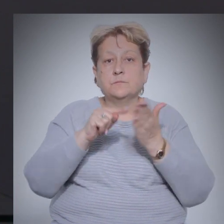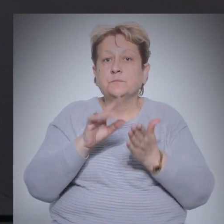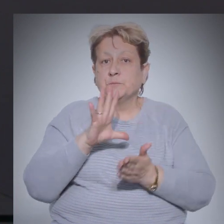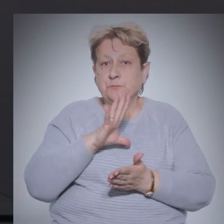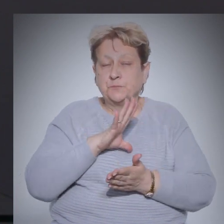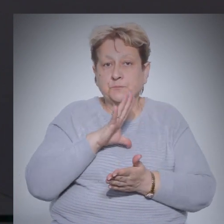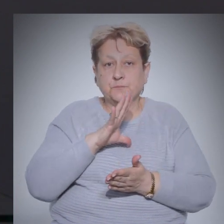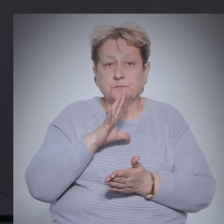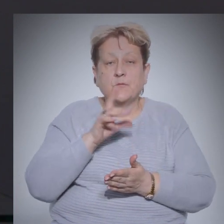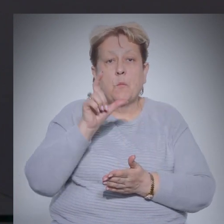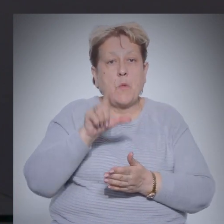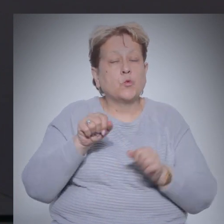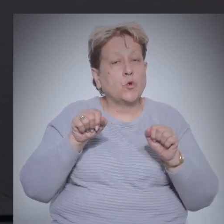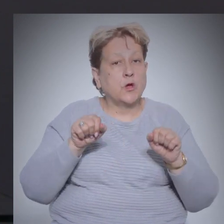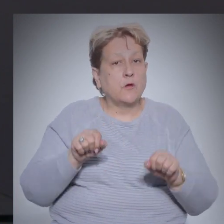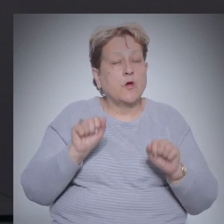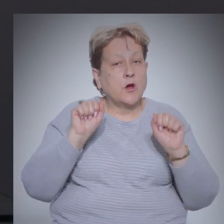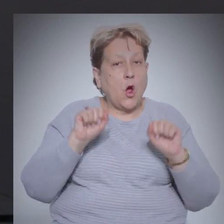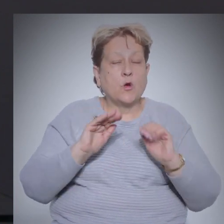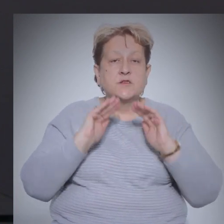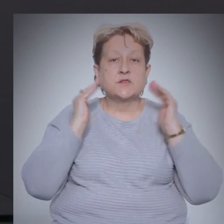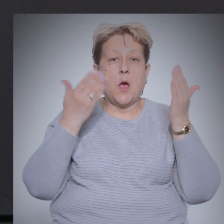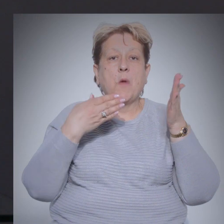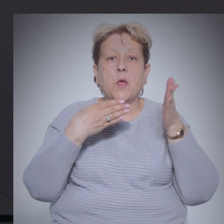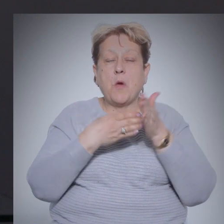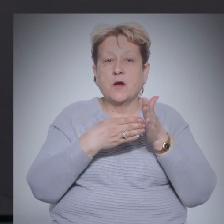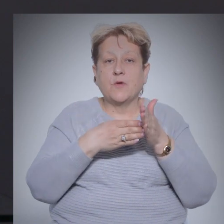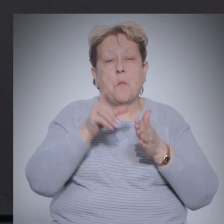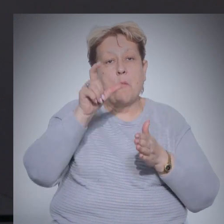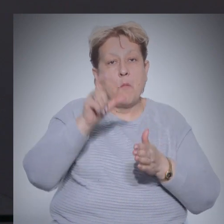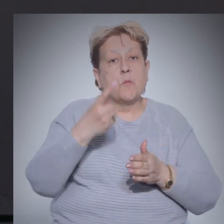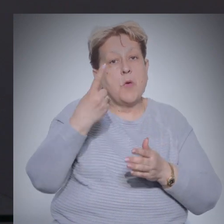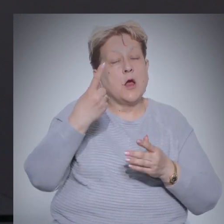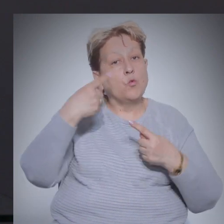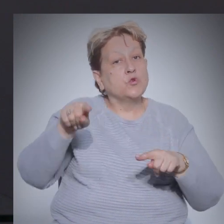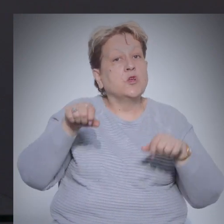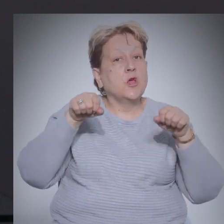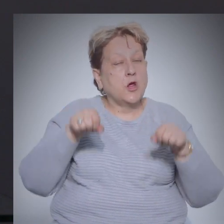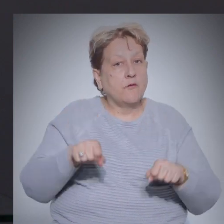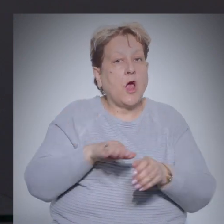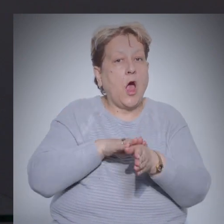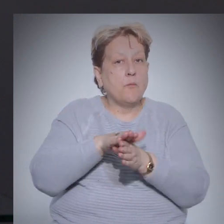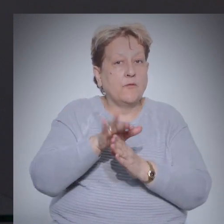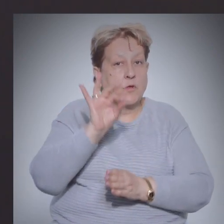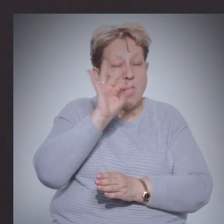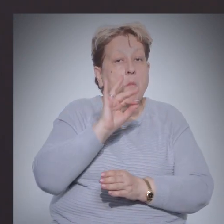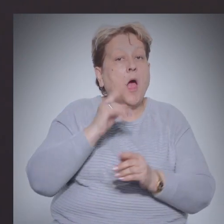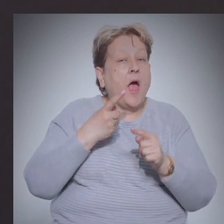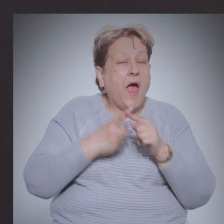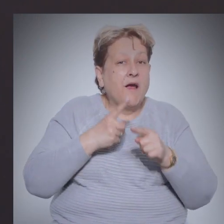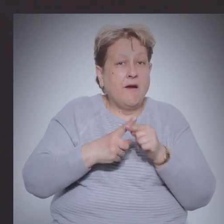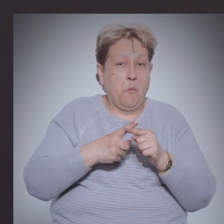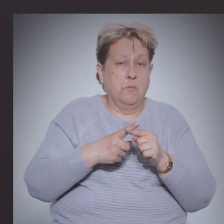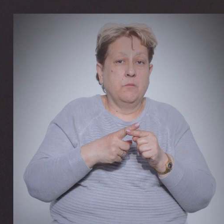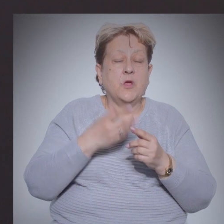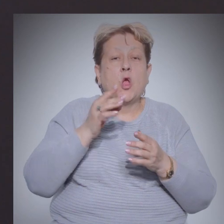մատնանշեցինք, որ մարդու իրահունքները կարող են սամանապակվել միայն մարդու մեկ այլ իրահունքի ապահովման